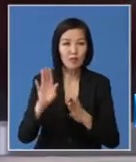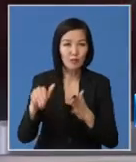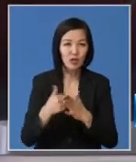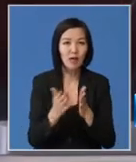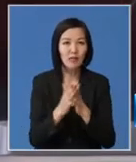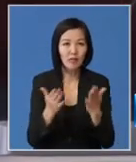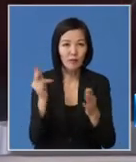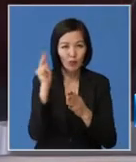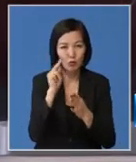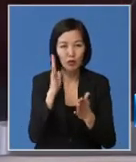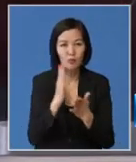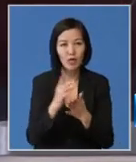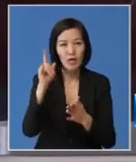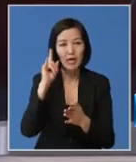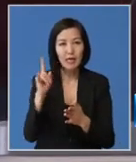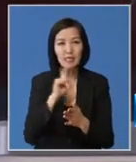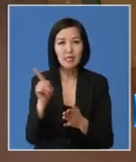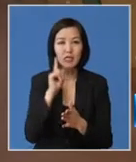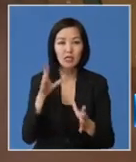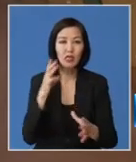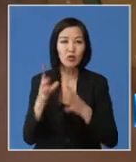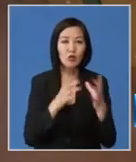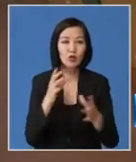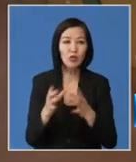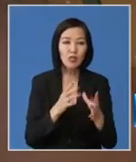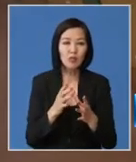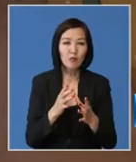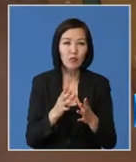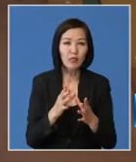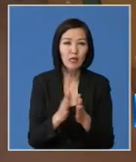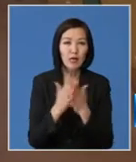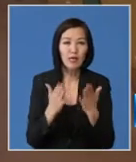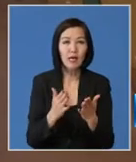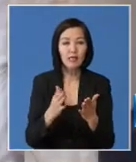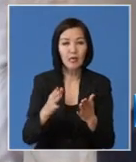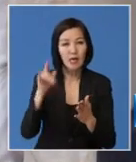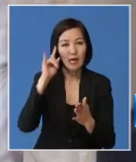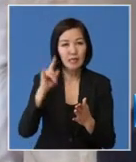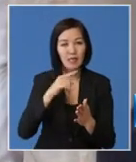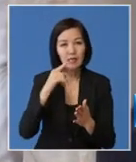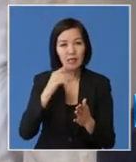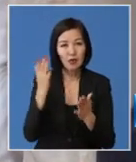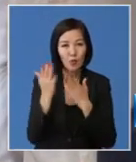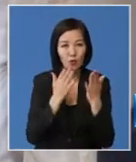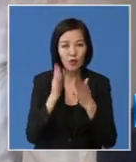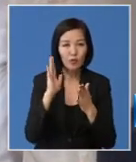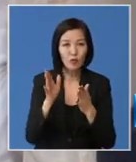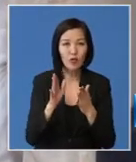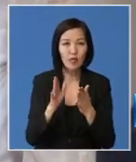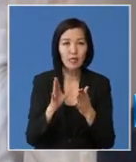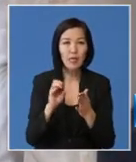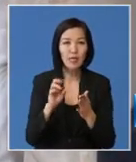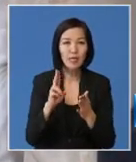Осылайша қазақстандық жастар дүниежүзі бойынша ғылыми жауһар саналатын еңбектерді мемлекеттік тілде оқымақ. Ескелді ауданында бас қосқан